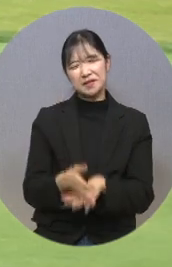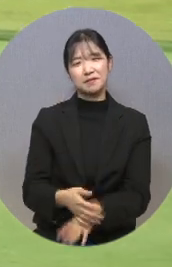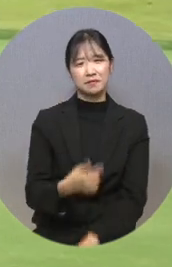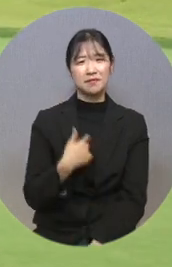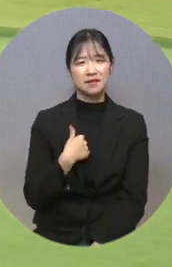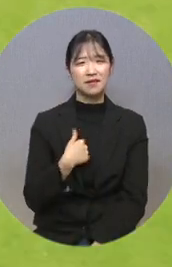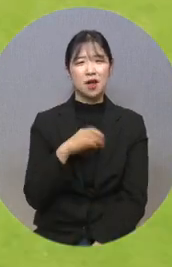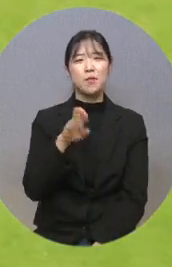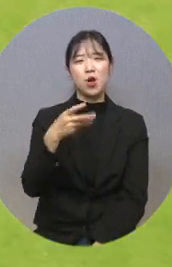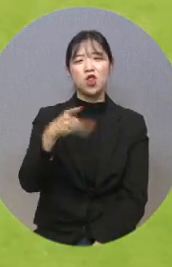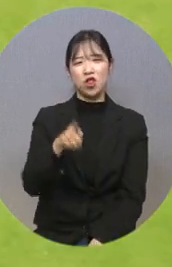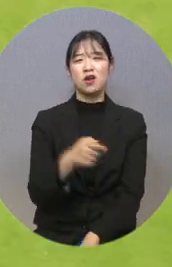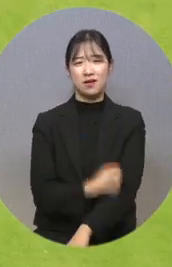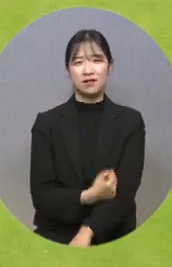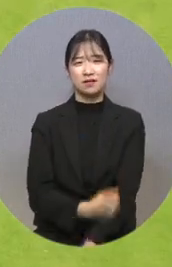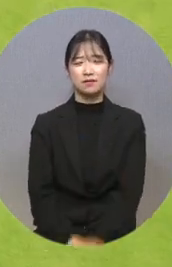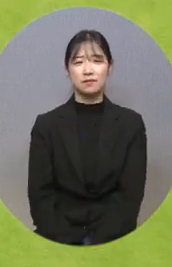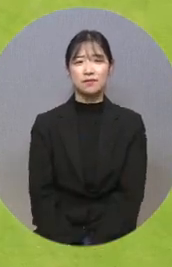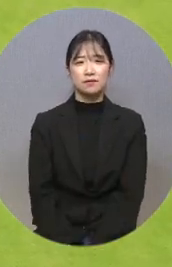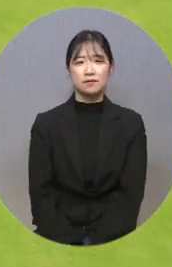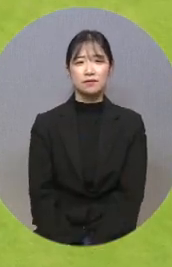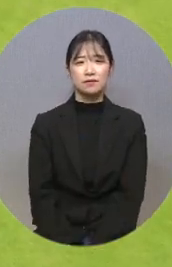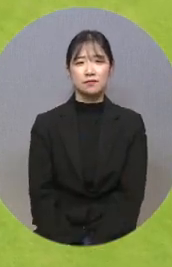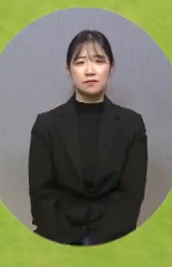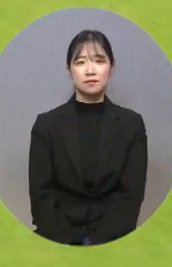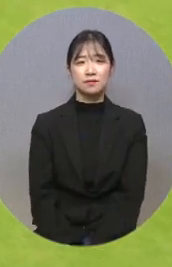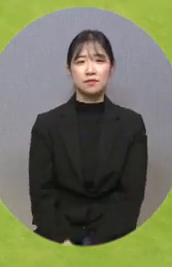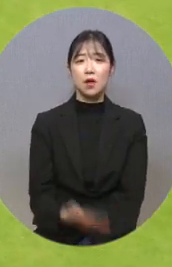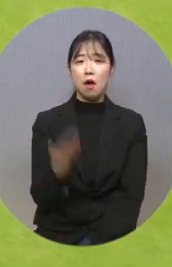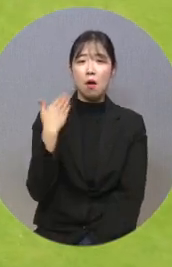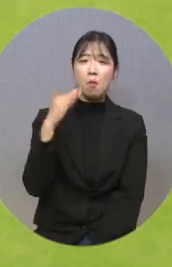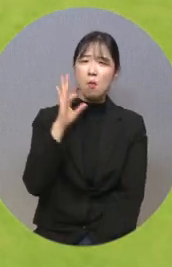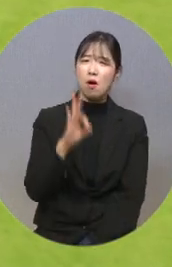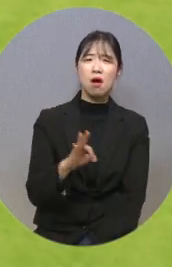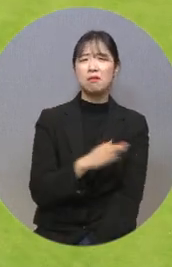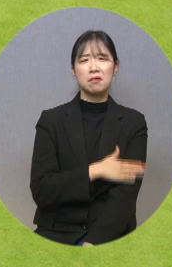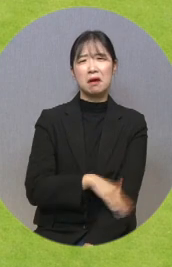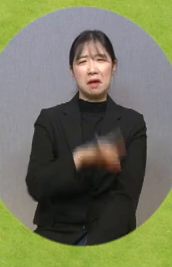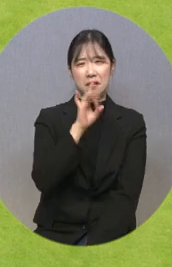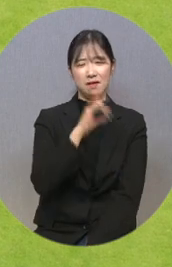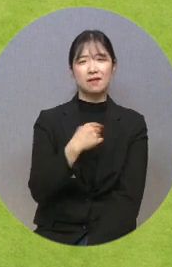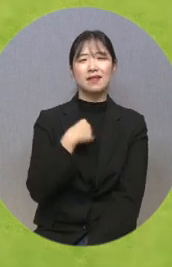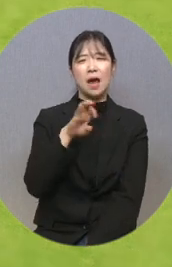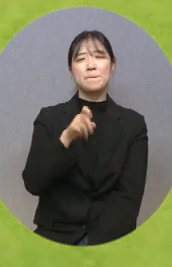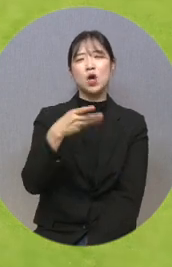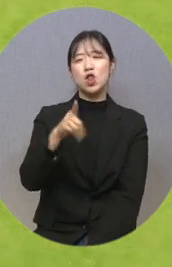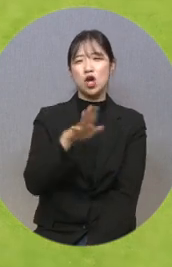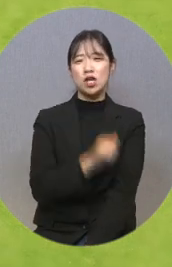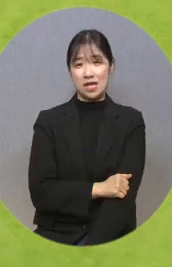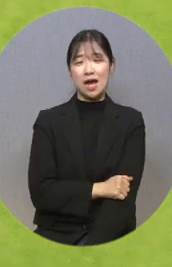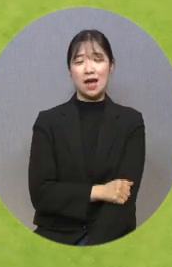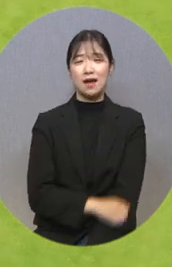할게. 근데 아까 내가 보니까 많이 안 먹긴 해. 어, 오빠 근데 내가 퍼터 잘하니까